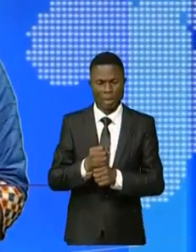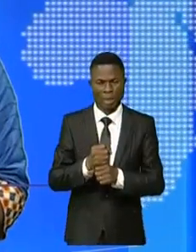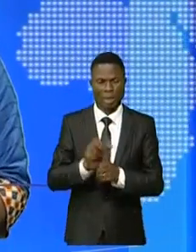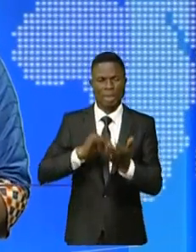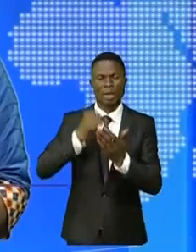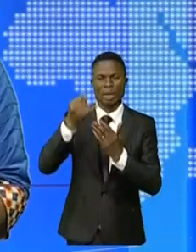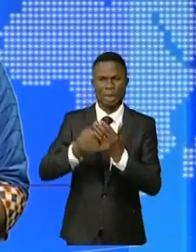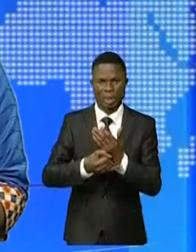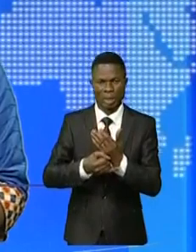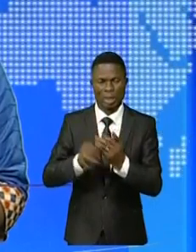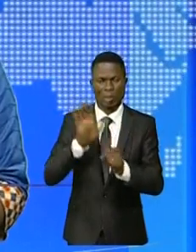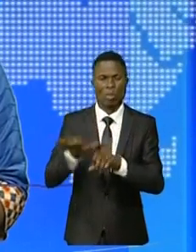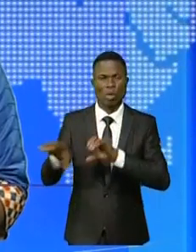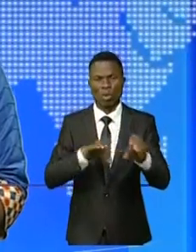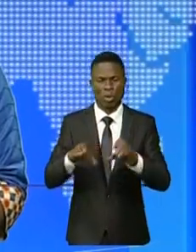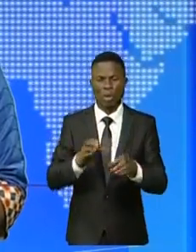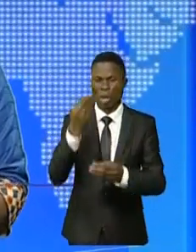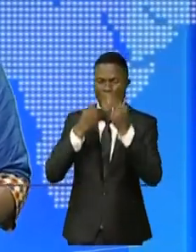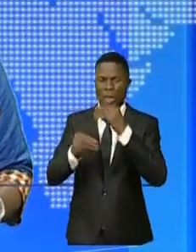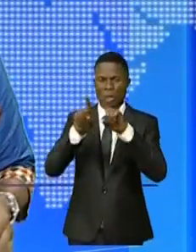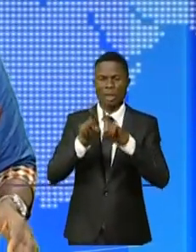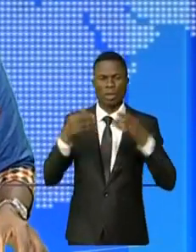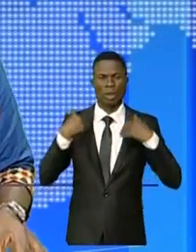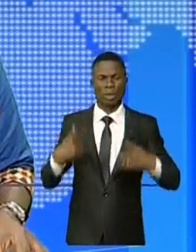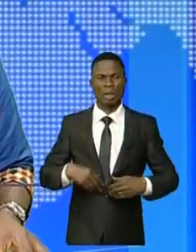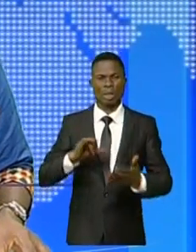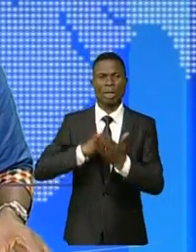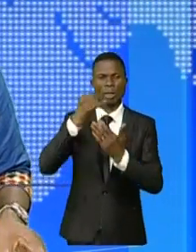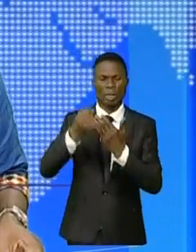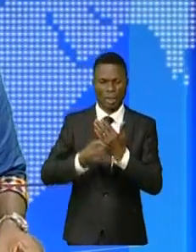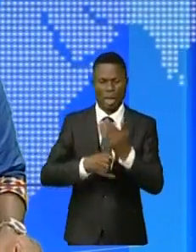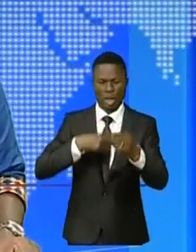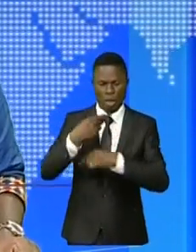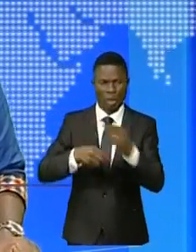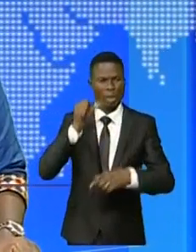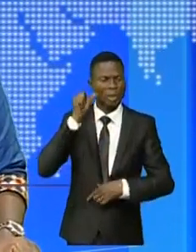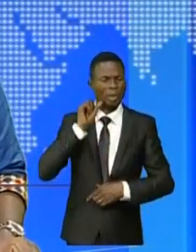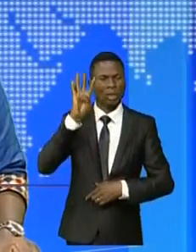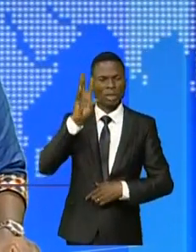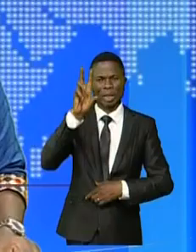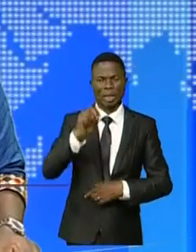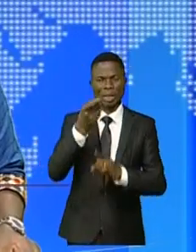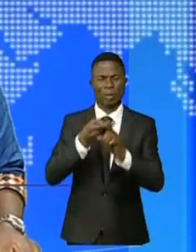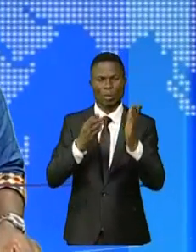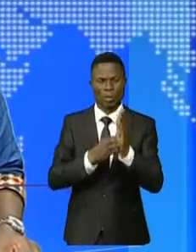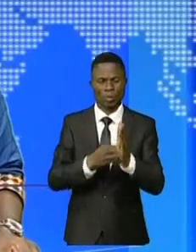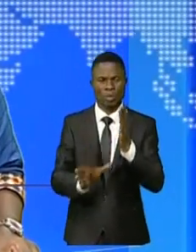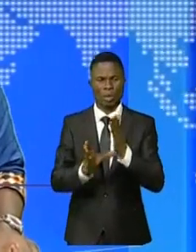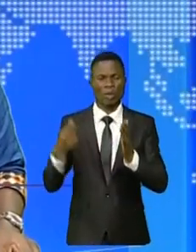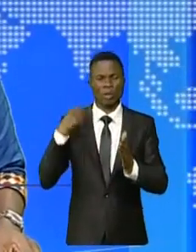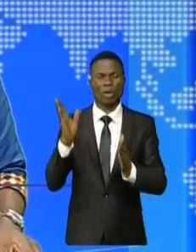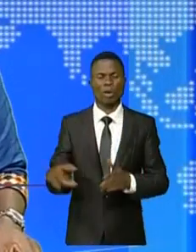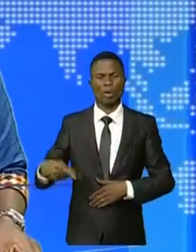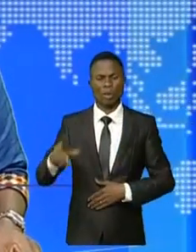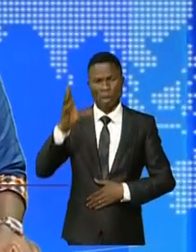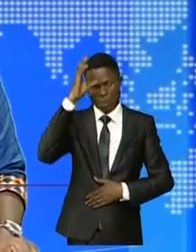projet multisectoriel de nutrition et de santé. Ce programme a été lancé hier jeudi 30 septembre par le vice-gouverneur de